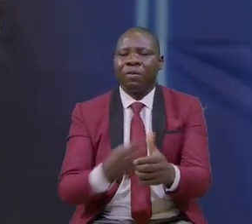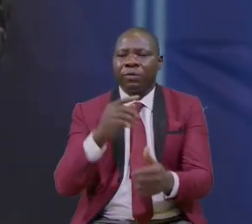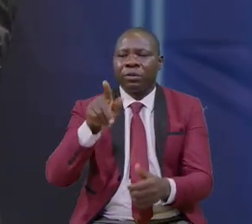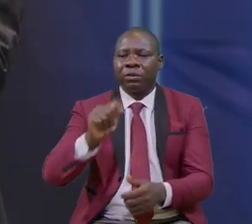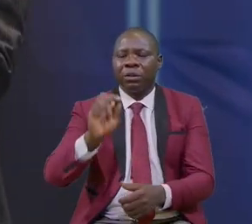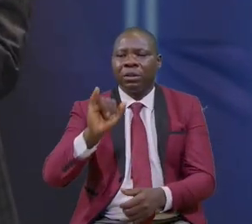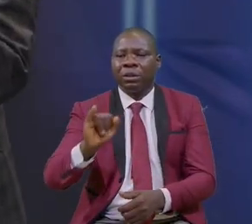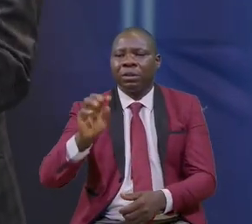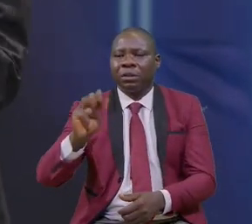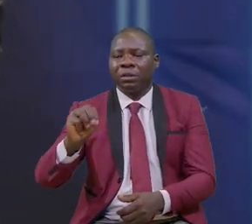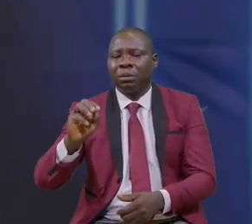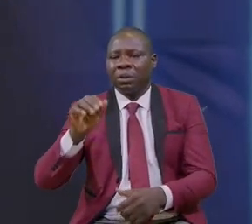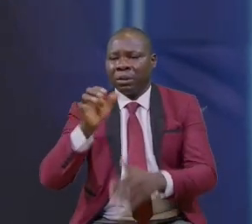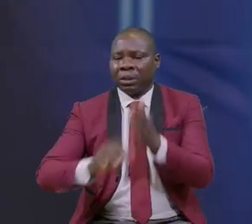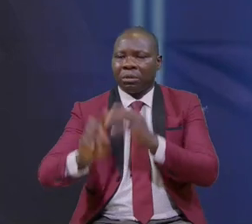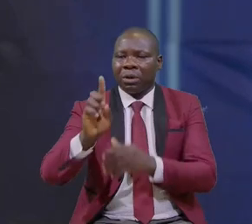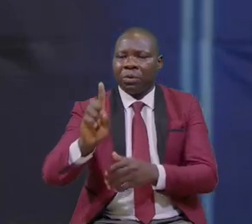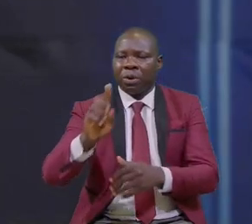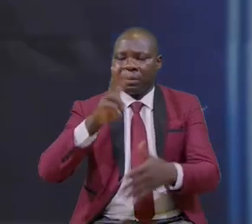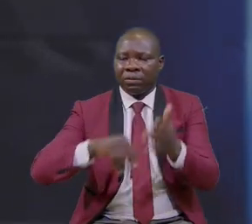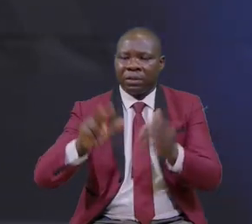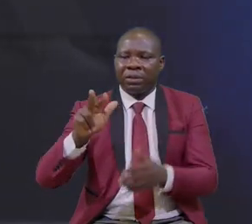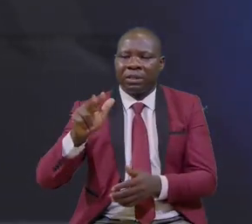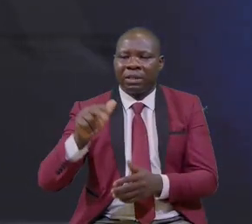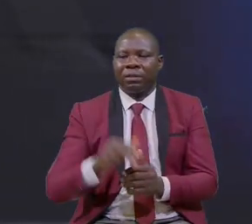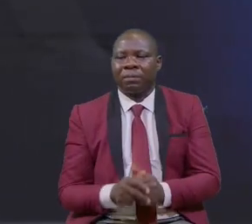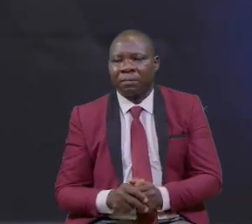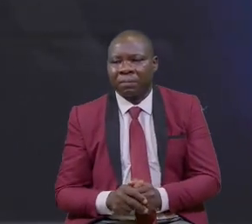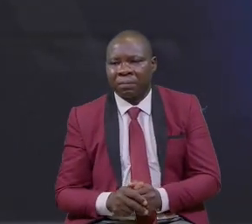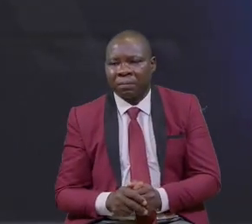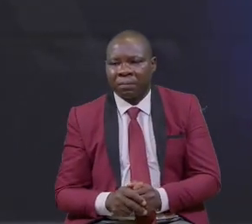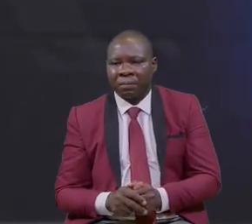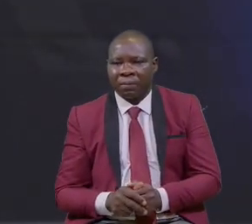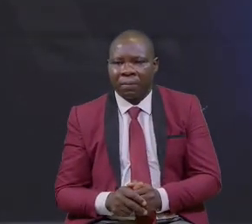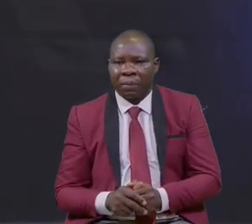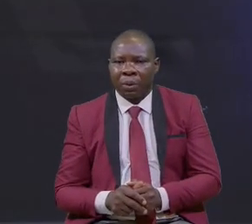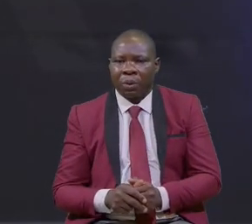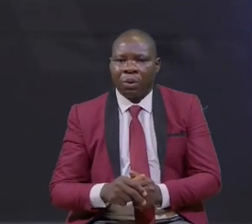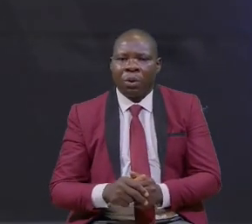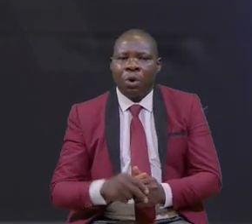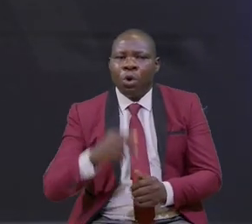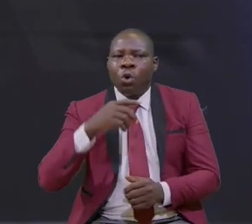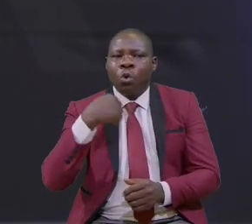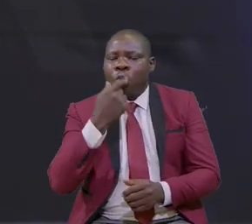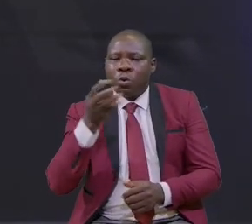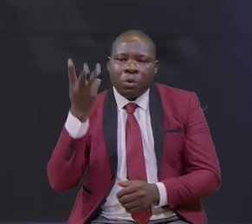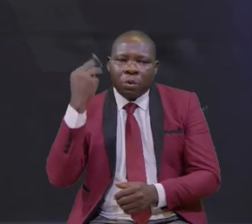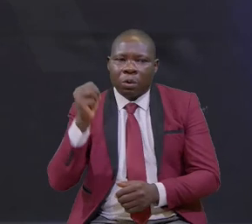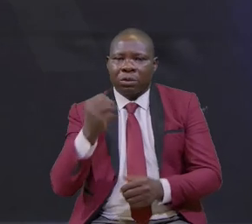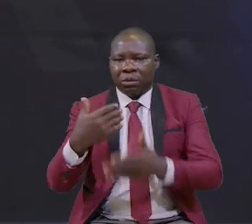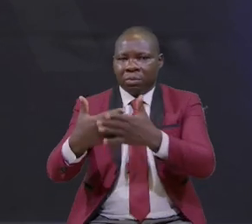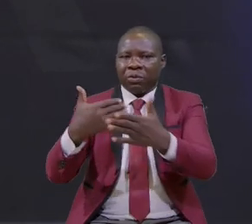1, verset 13. 1 Timothée 1, verset 13. 1 Timothée